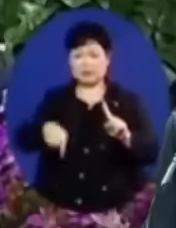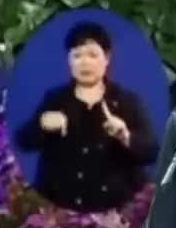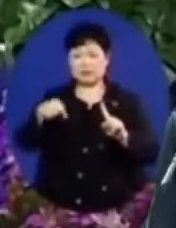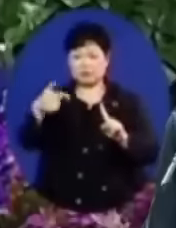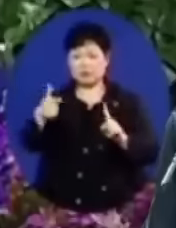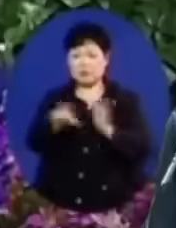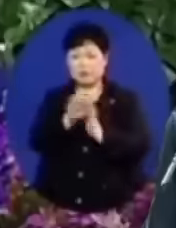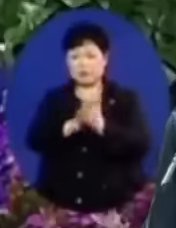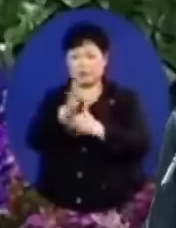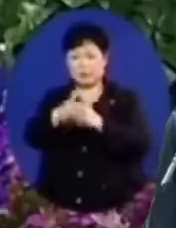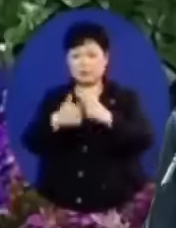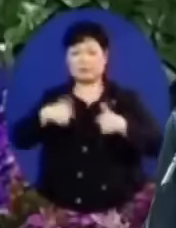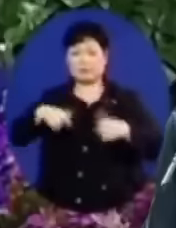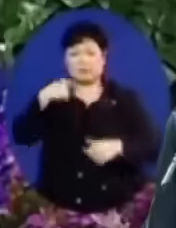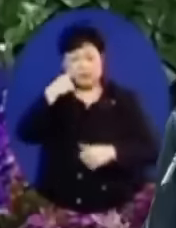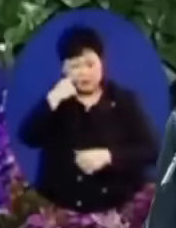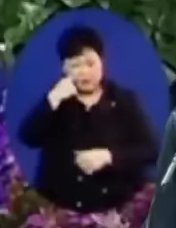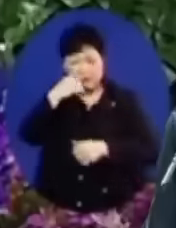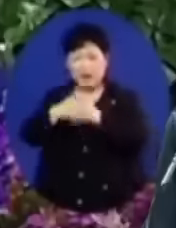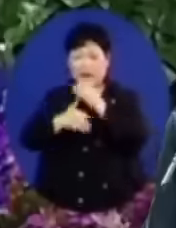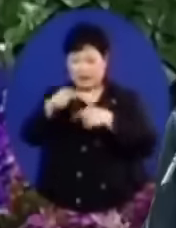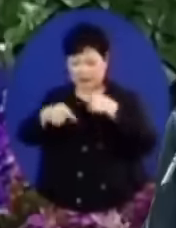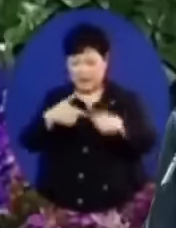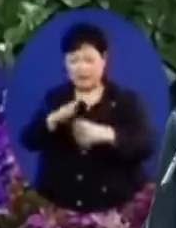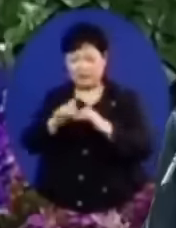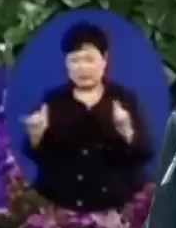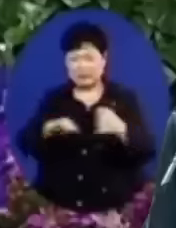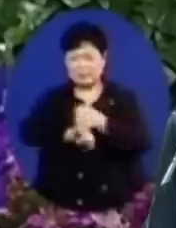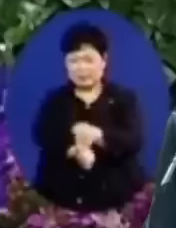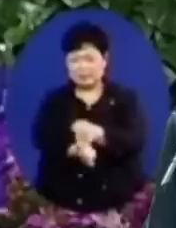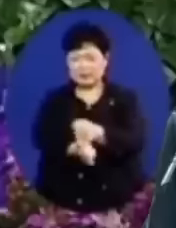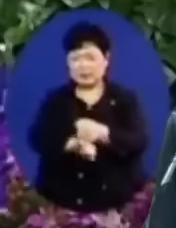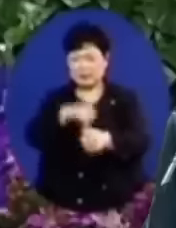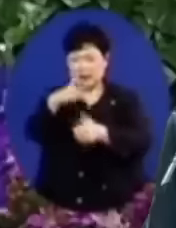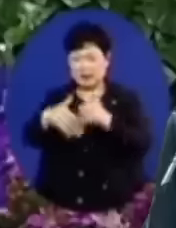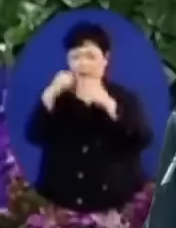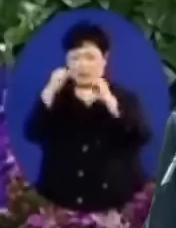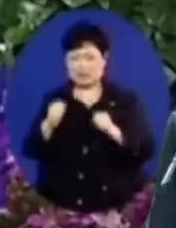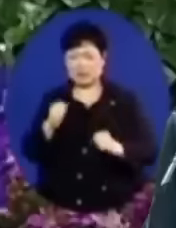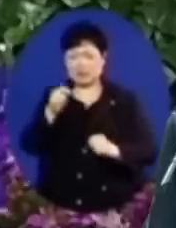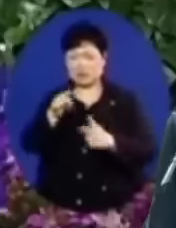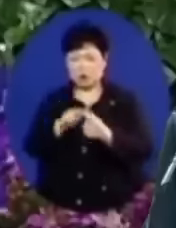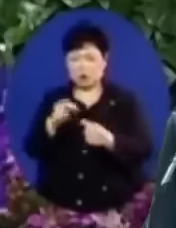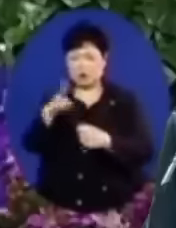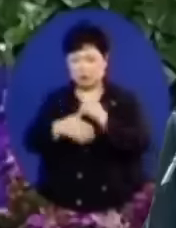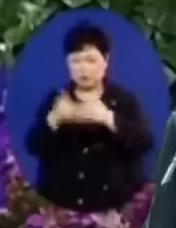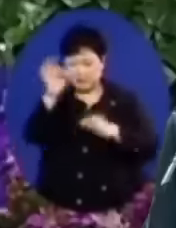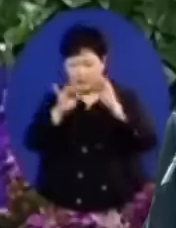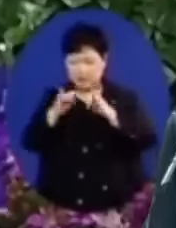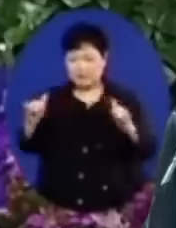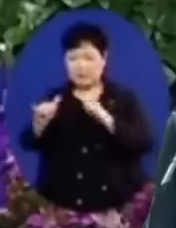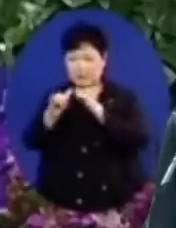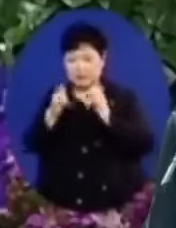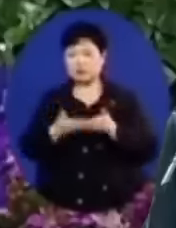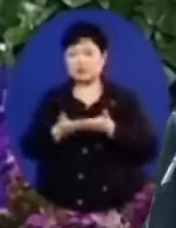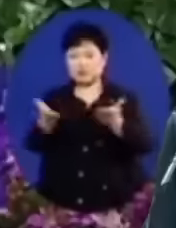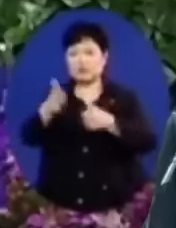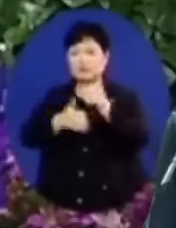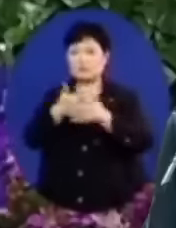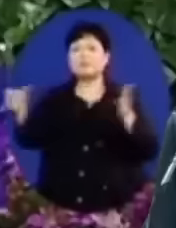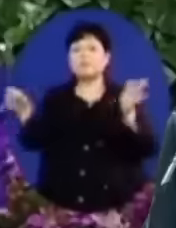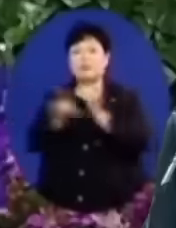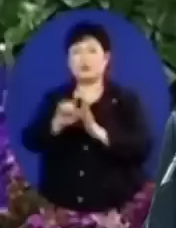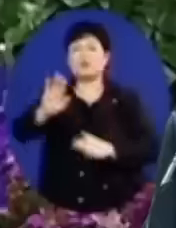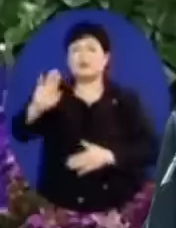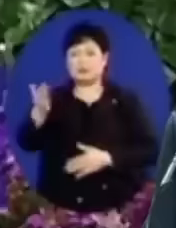없이는 하나님을 기쁘시게 못하느니 하나님께 나아가는 자는 반드시 그가 계신 것과 또한 그가 자기를 찾는 자들에게 상 주시는 이심을